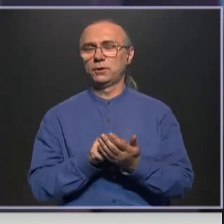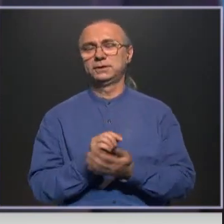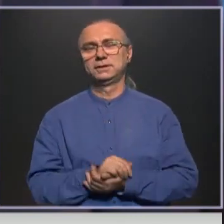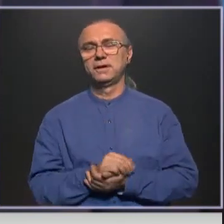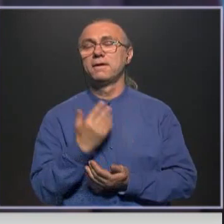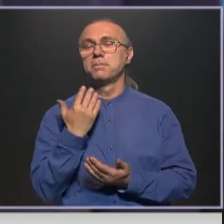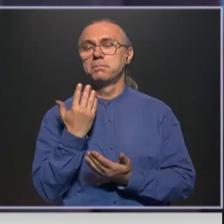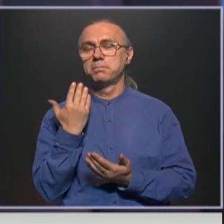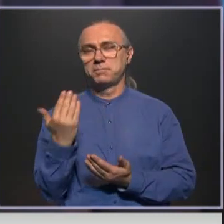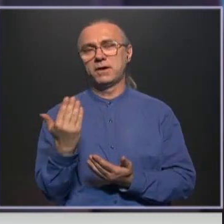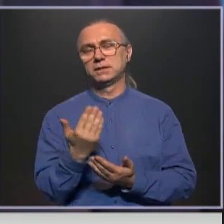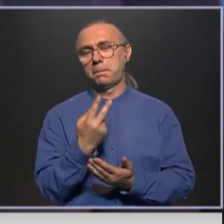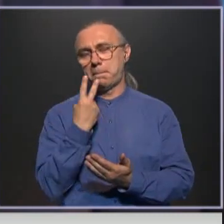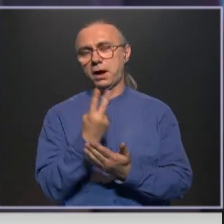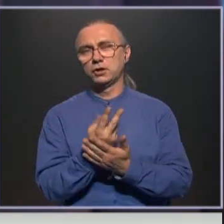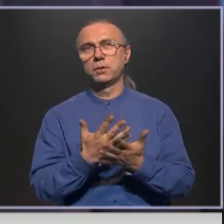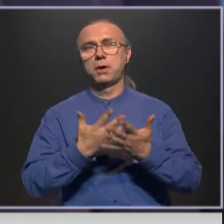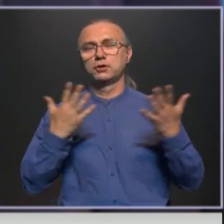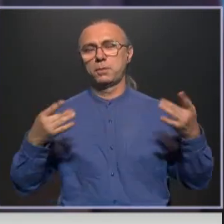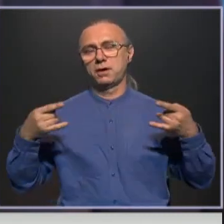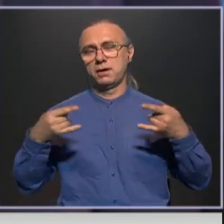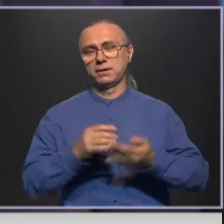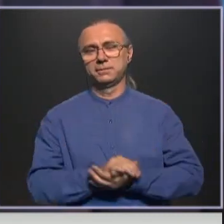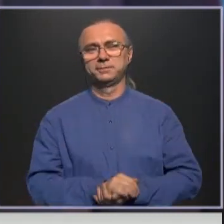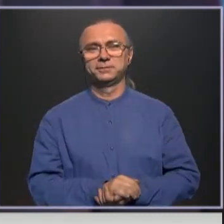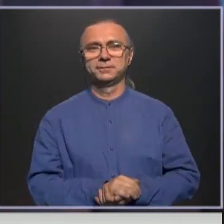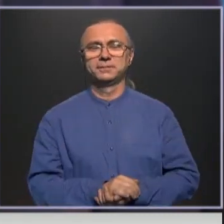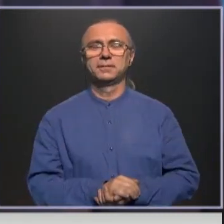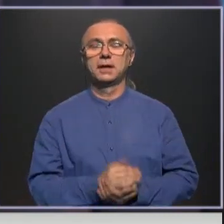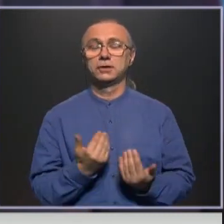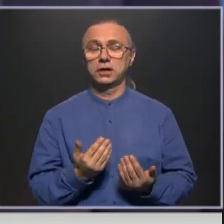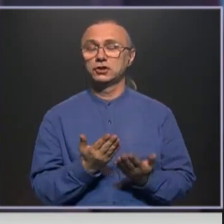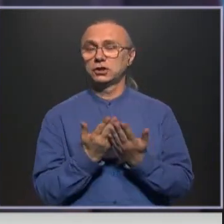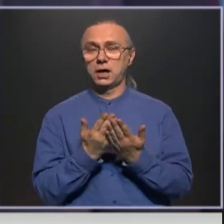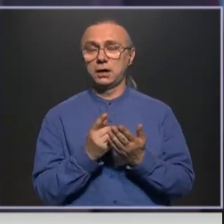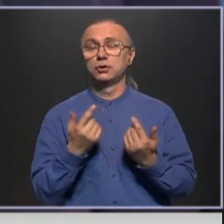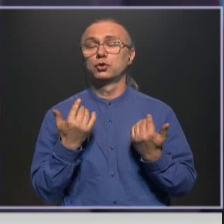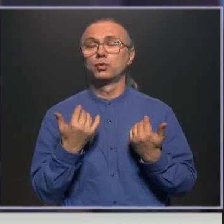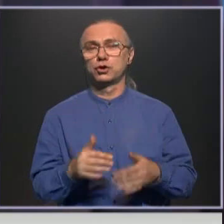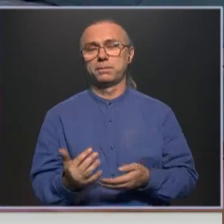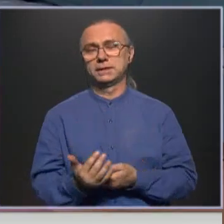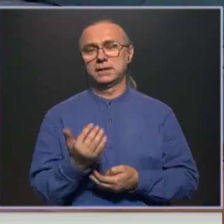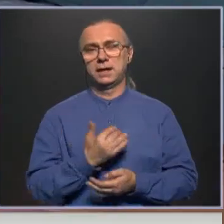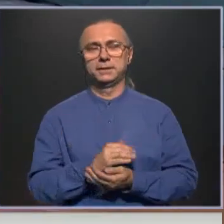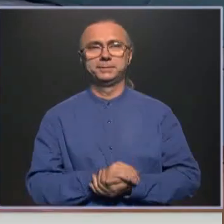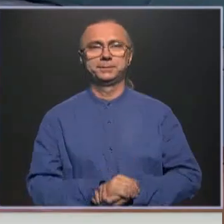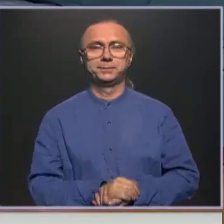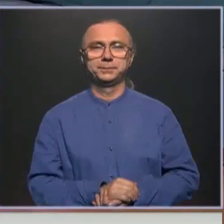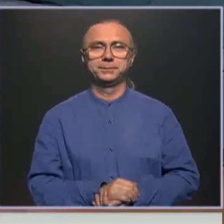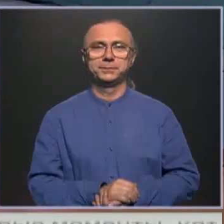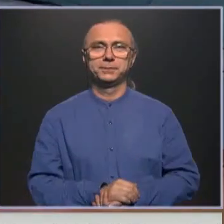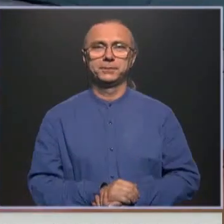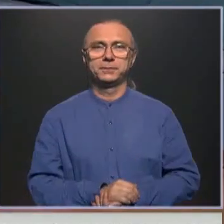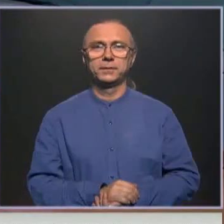экране. Будем ждать ваших звонков в прямой эфир и пока будем зачитывать то, что уже вы нам прислали. Так,